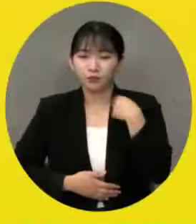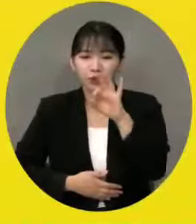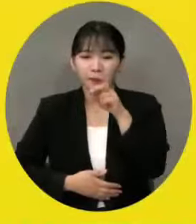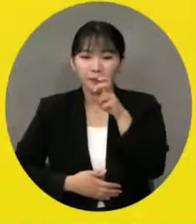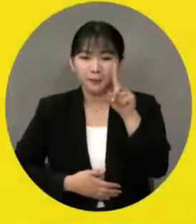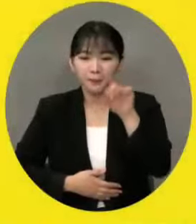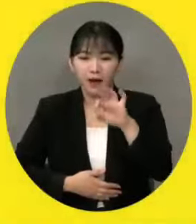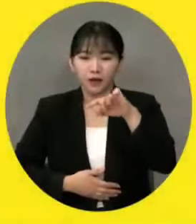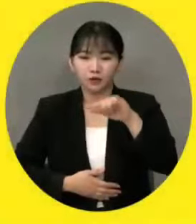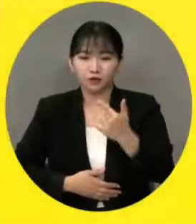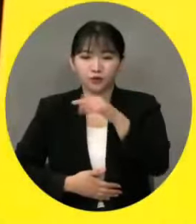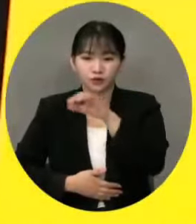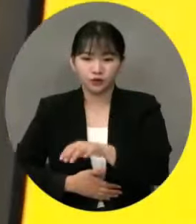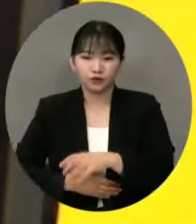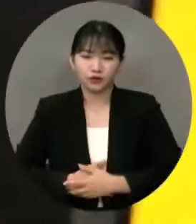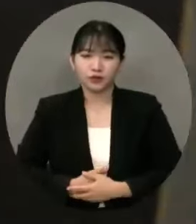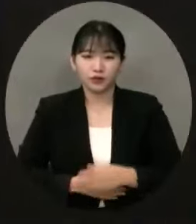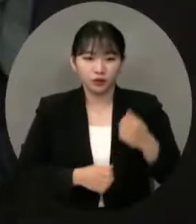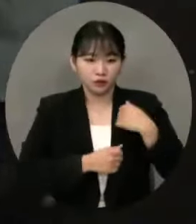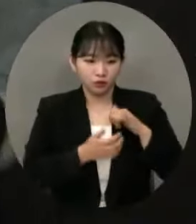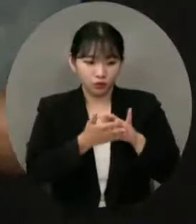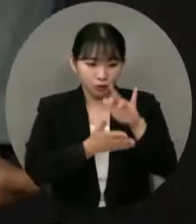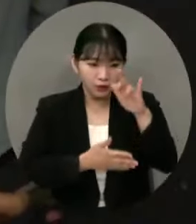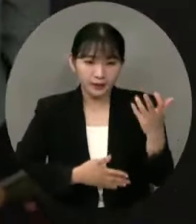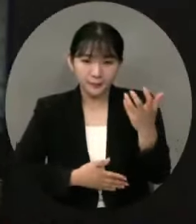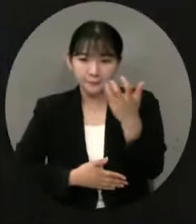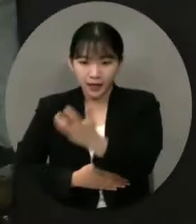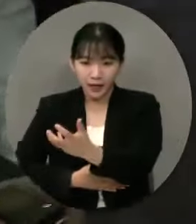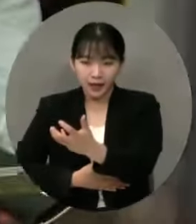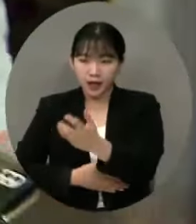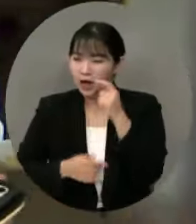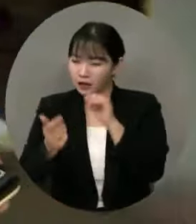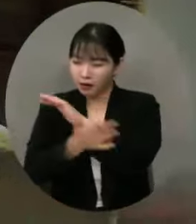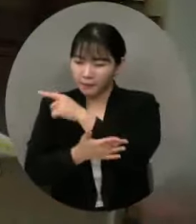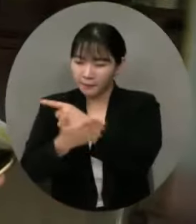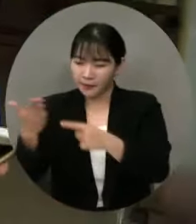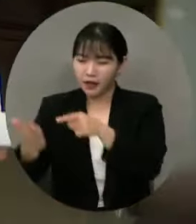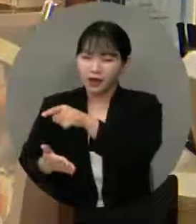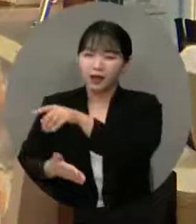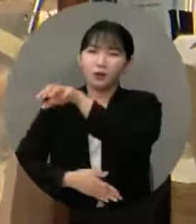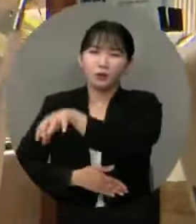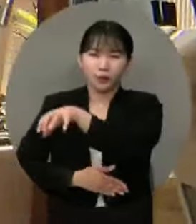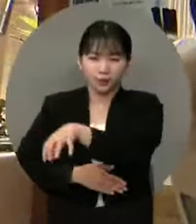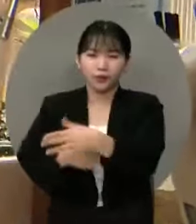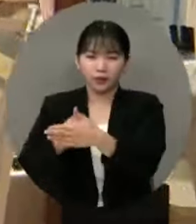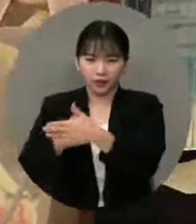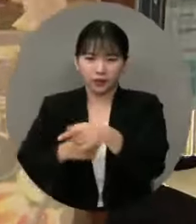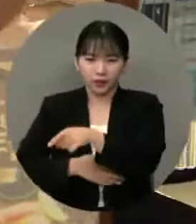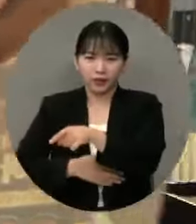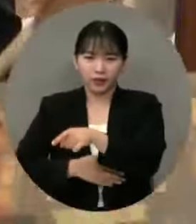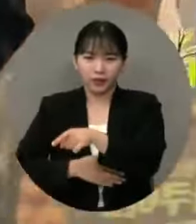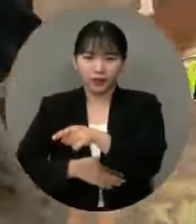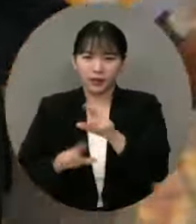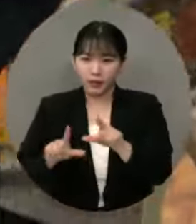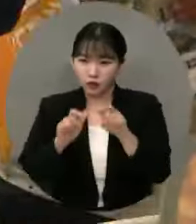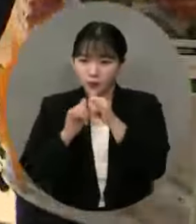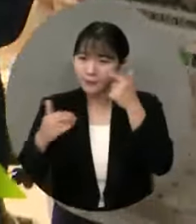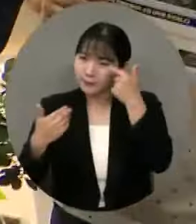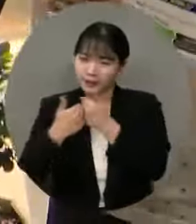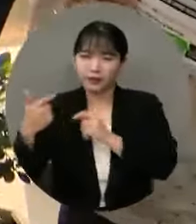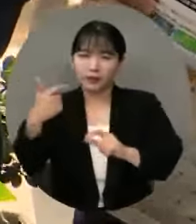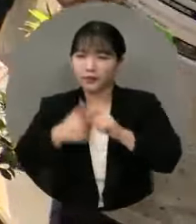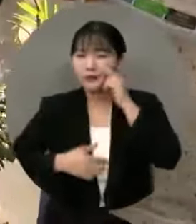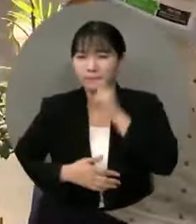무안군 망운면. 군 공항이 이전해 올 경우 소음 피해를 직접적으로 받는 지역이다 보니 주민 반발은